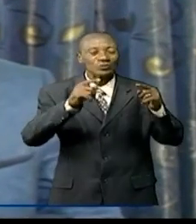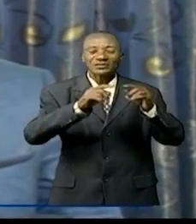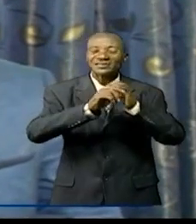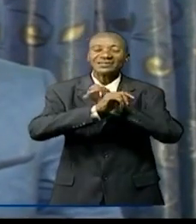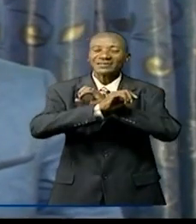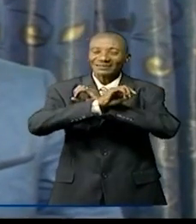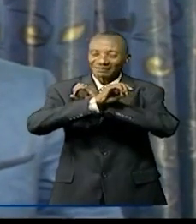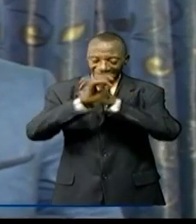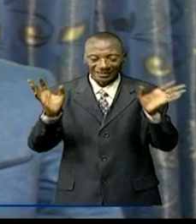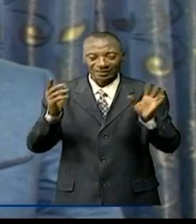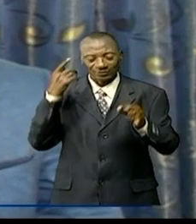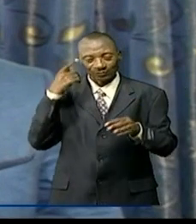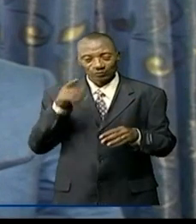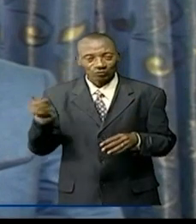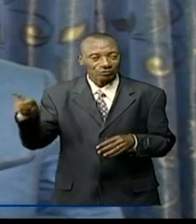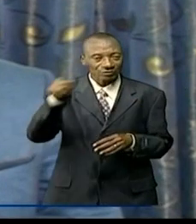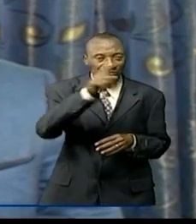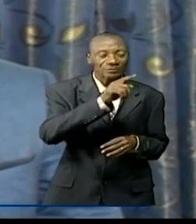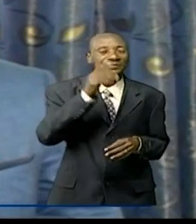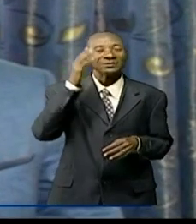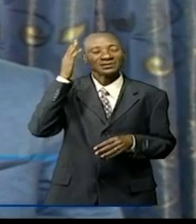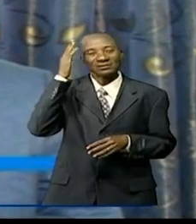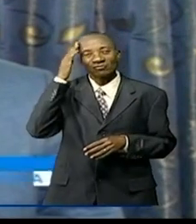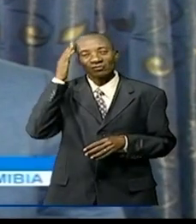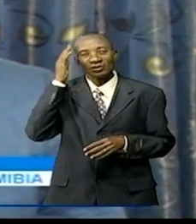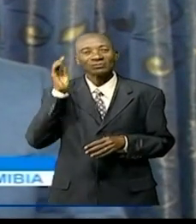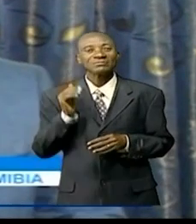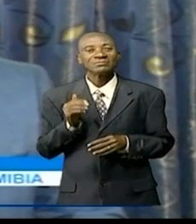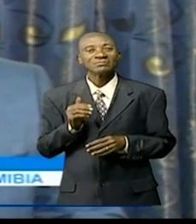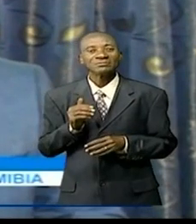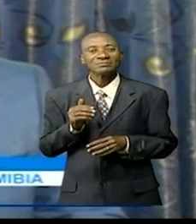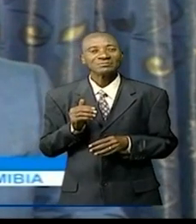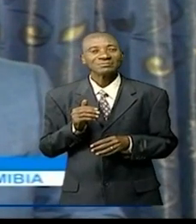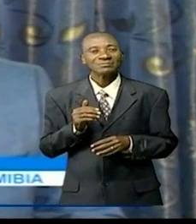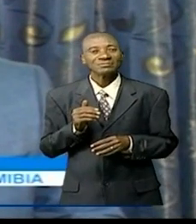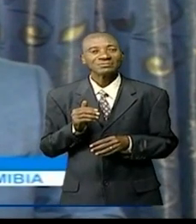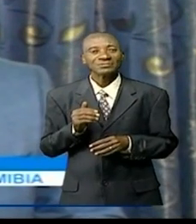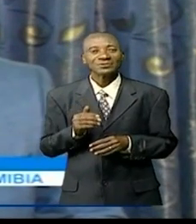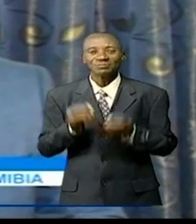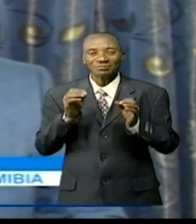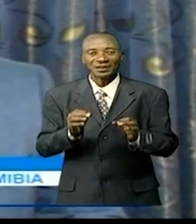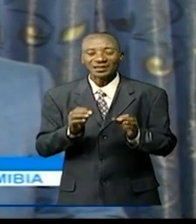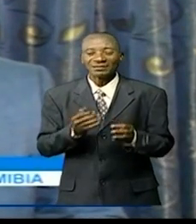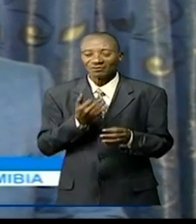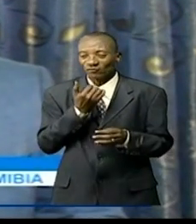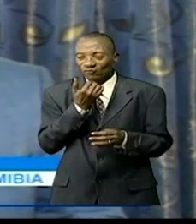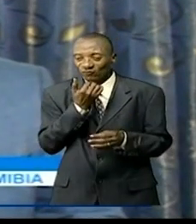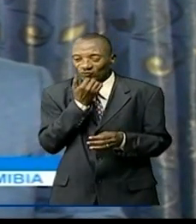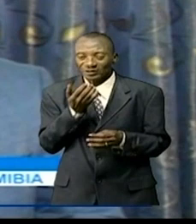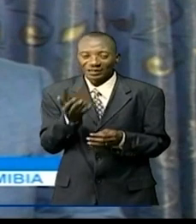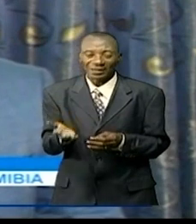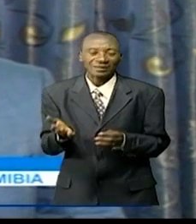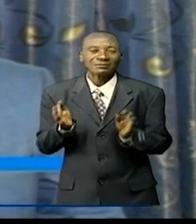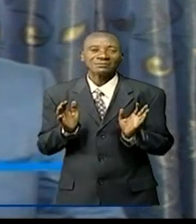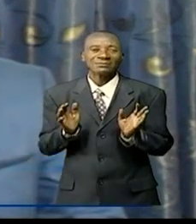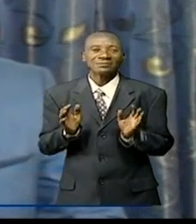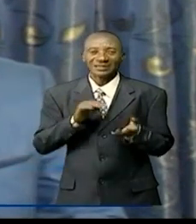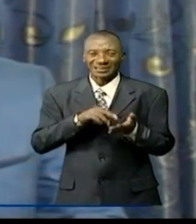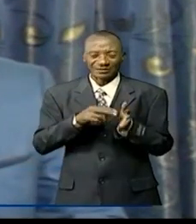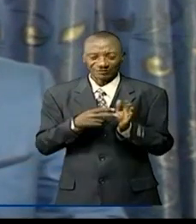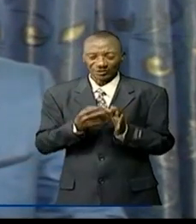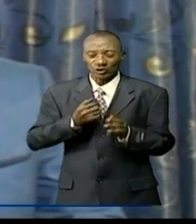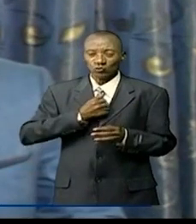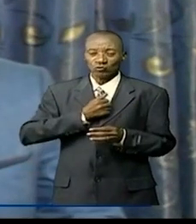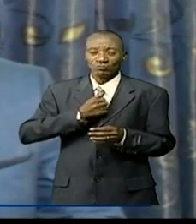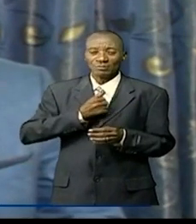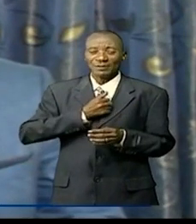quant à l'inexistence d'une prétendue faute intentionnelle de la part d'une quelconque autorité